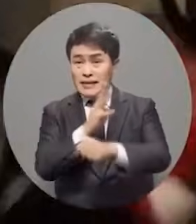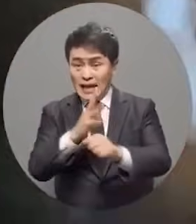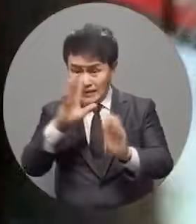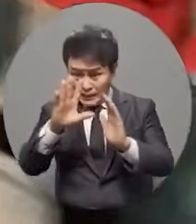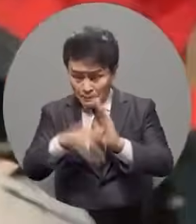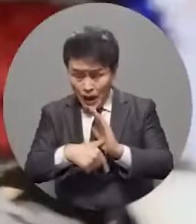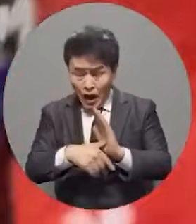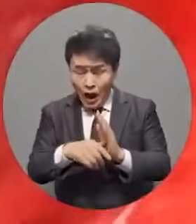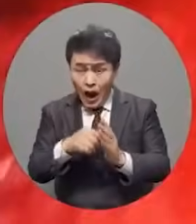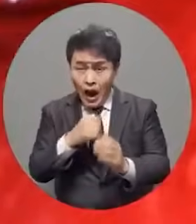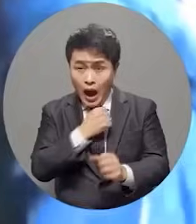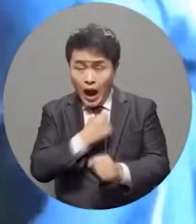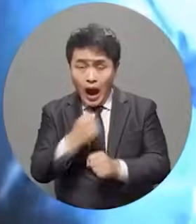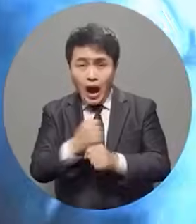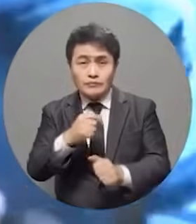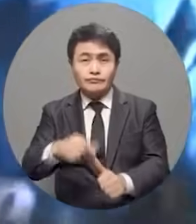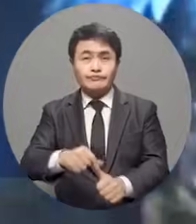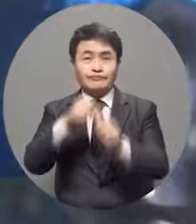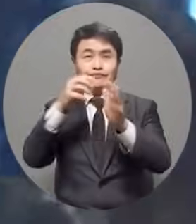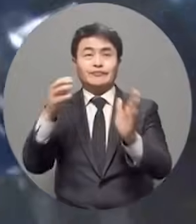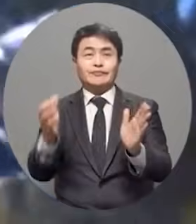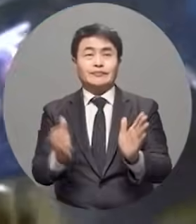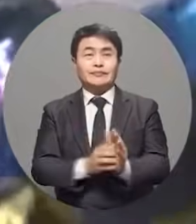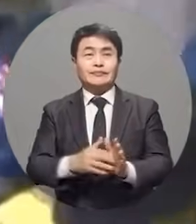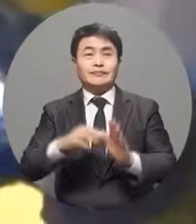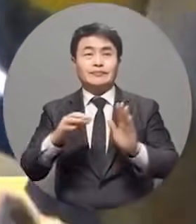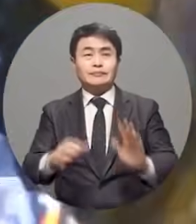극적으로 구조돼 나옵니다.